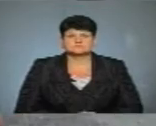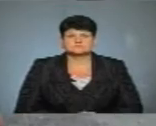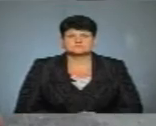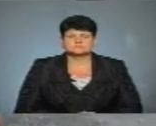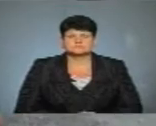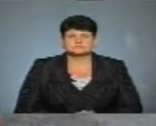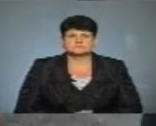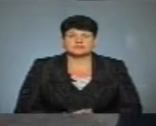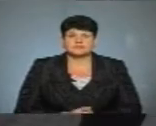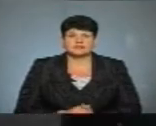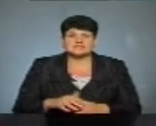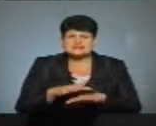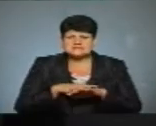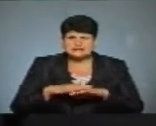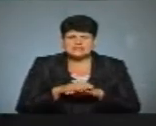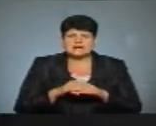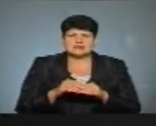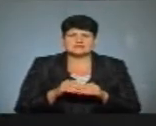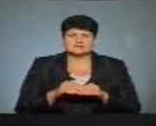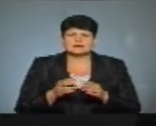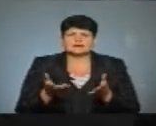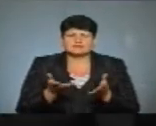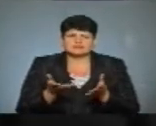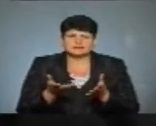Але стихійні ринки, ринки, які